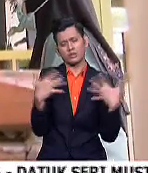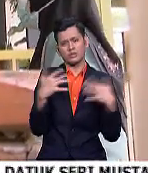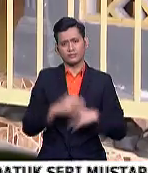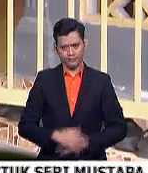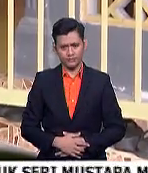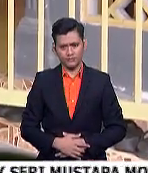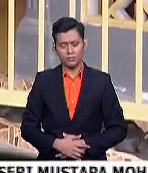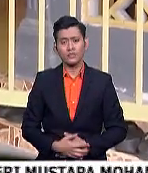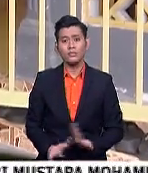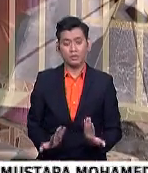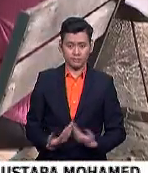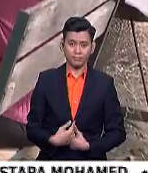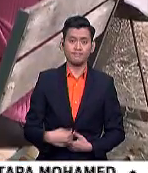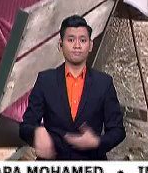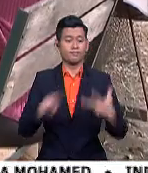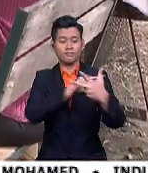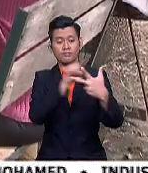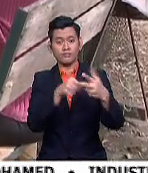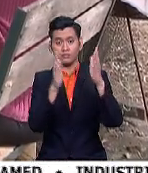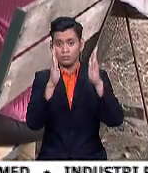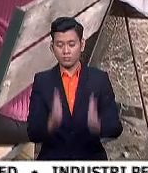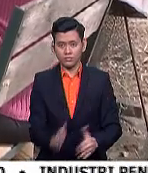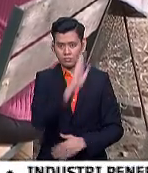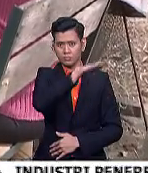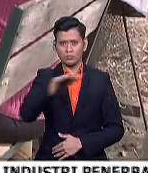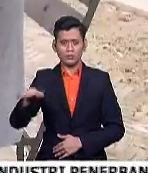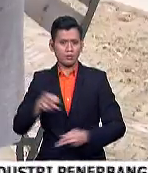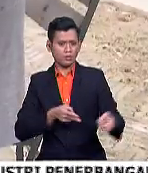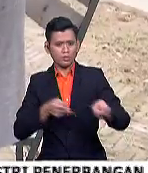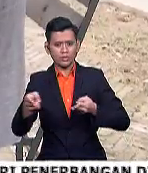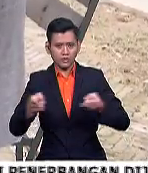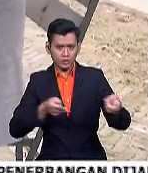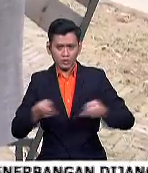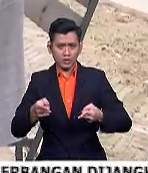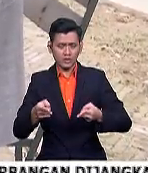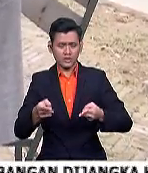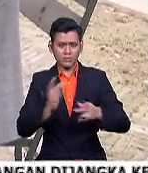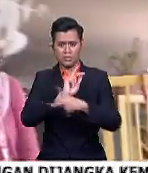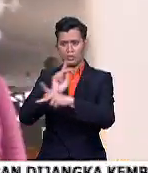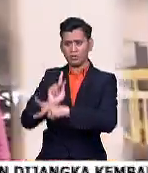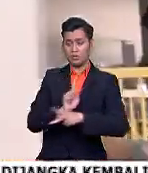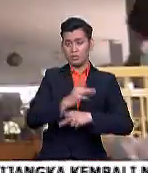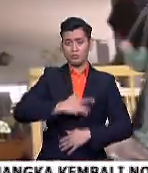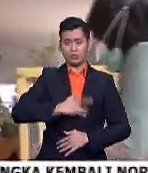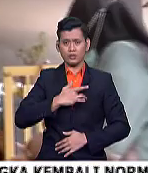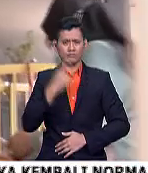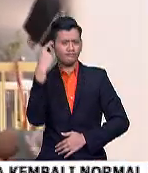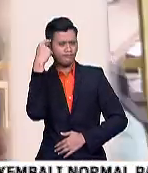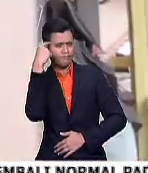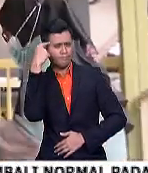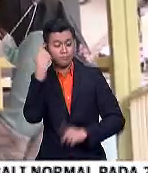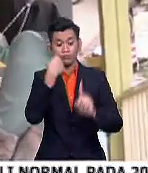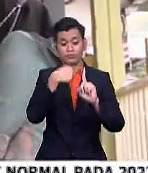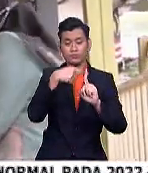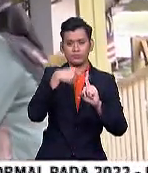Chak, Kak Tam dan Usu berusaha mengawal perasaan dan berfikiran waras kerana bukan sahaja